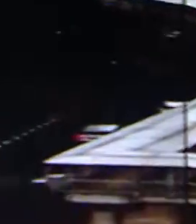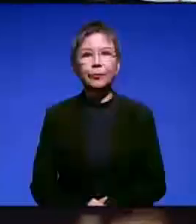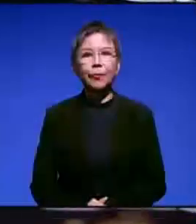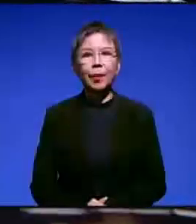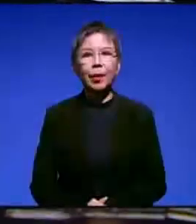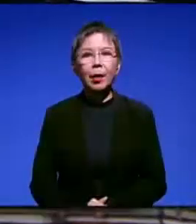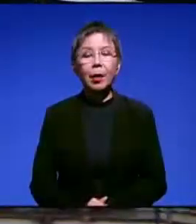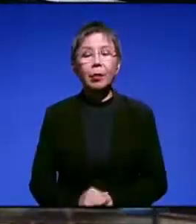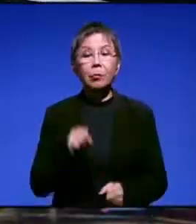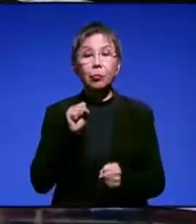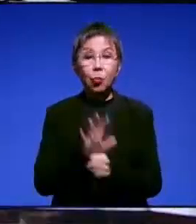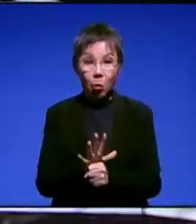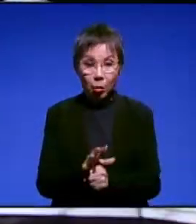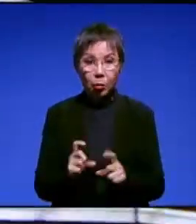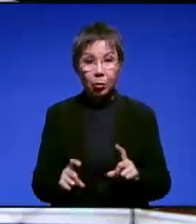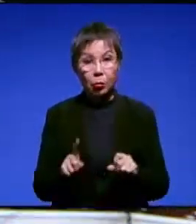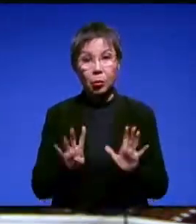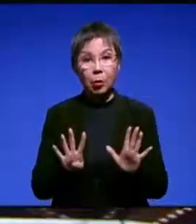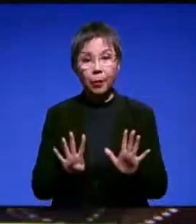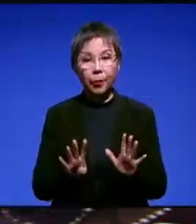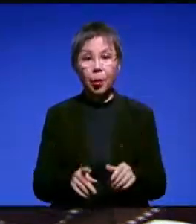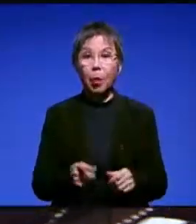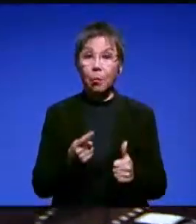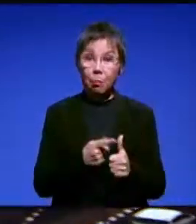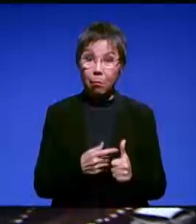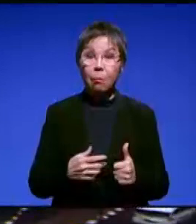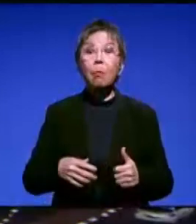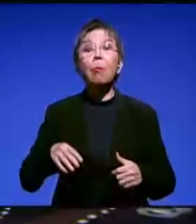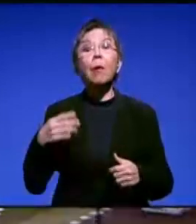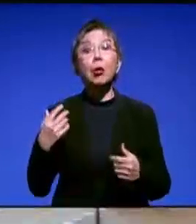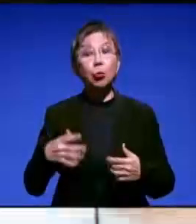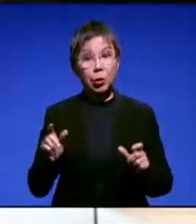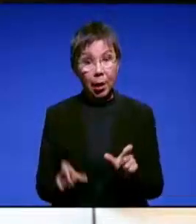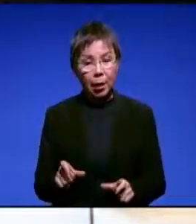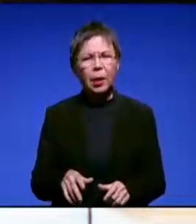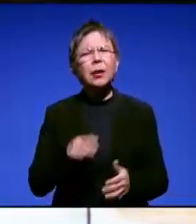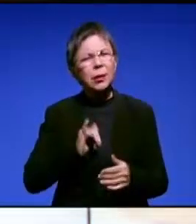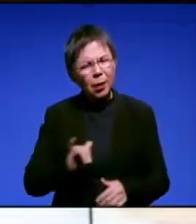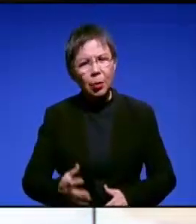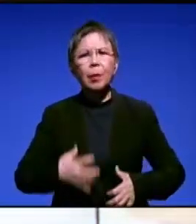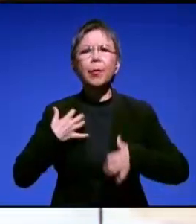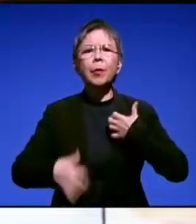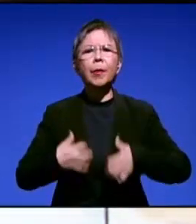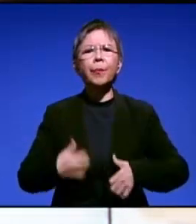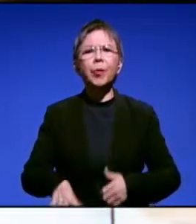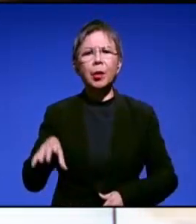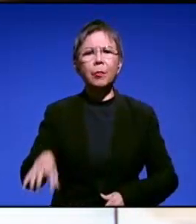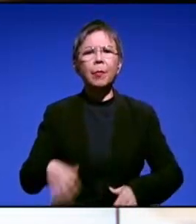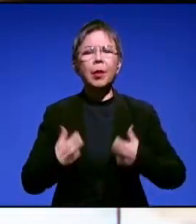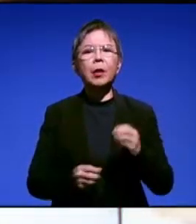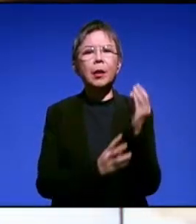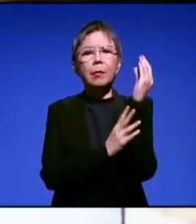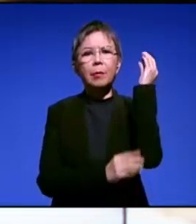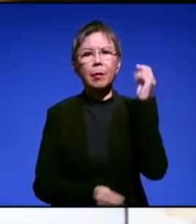Hai pemirsa pandemic Vietnam tidak hanya berdampak pada manusia tapi juga pada satwa koleksi Taman Margasatwa Medan atau Medan zoo